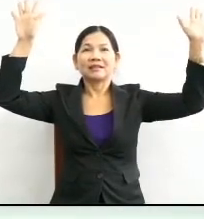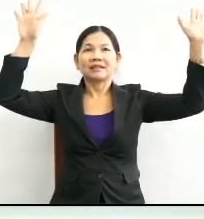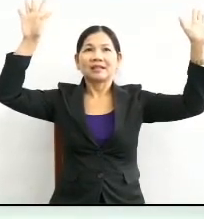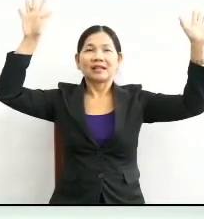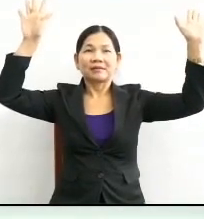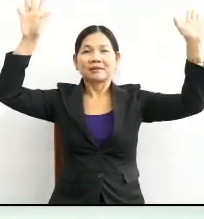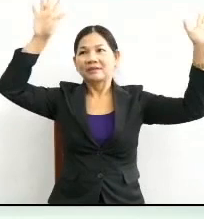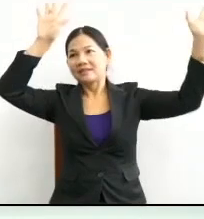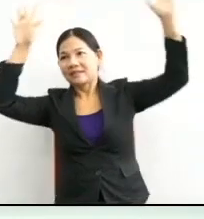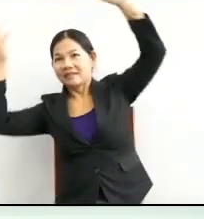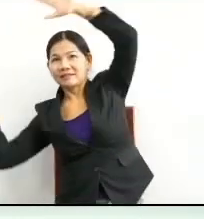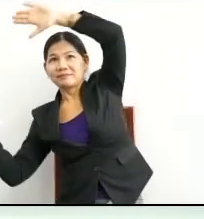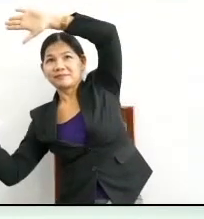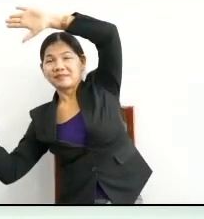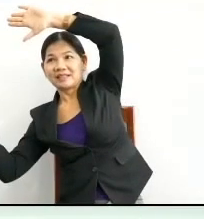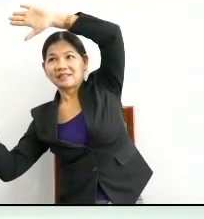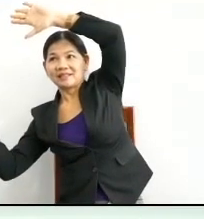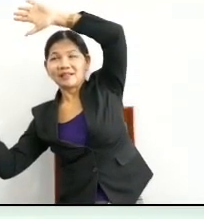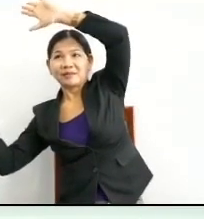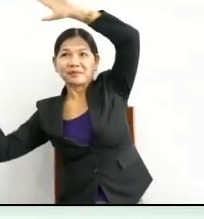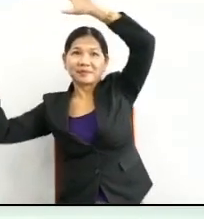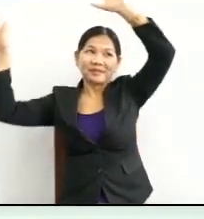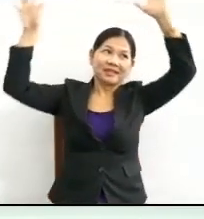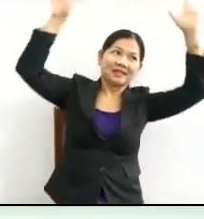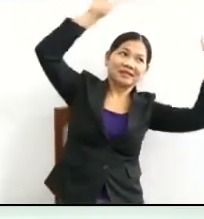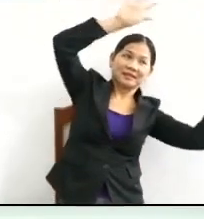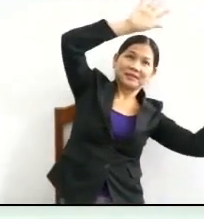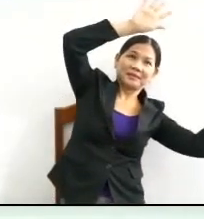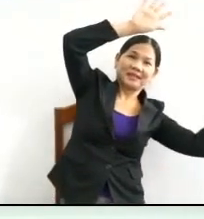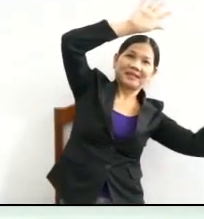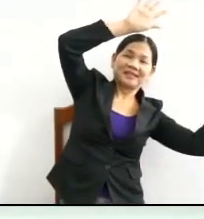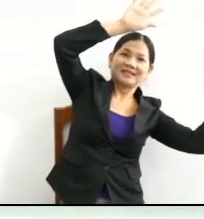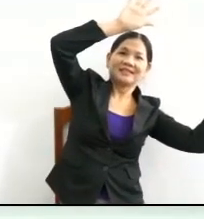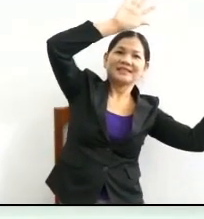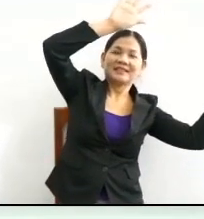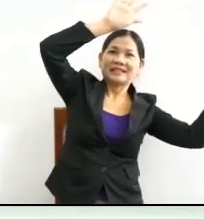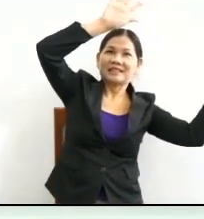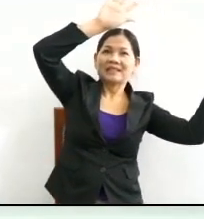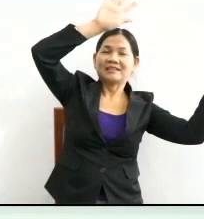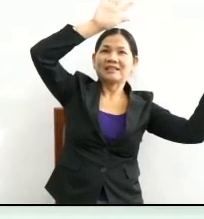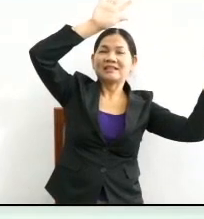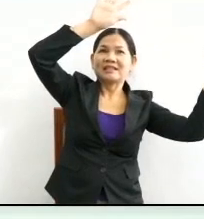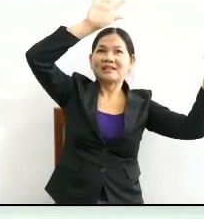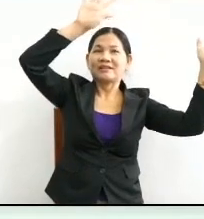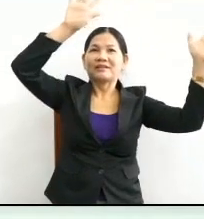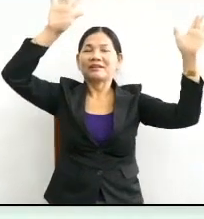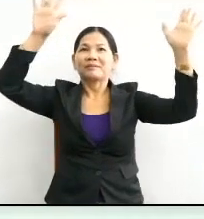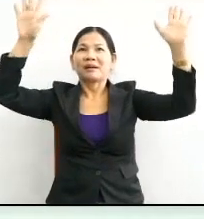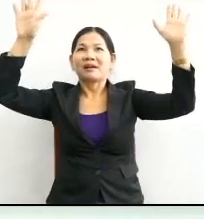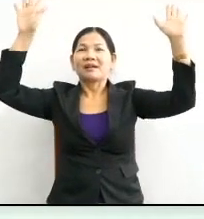tới sạch đàm chứ bác sao mà bị sạch đàm con rê tới chuyện chứ bác sao mà bị